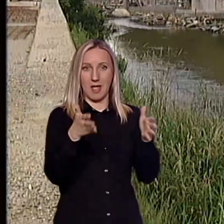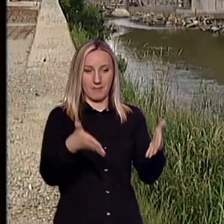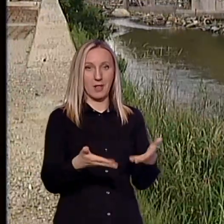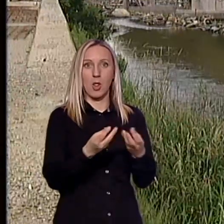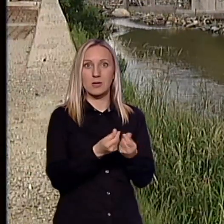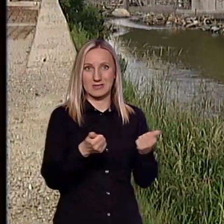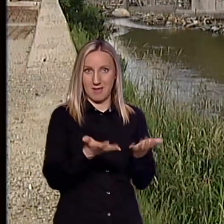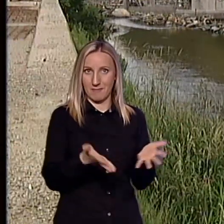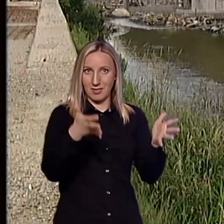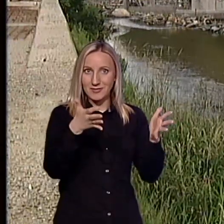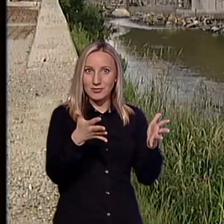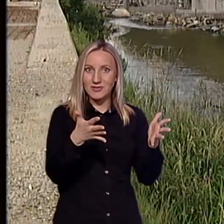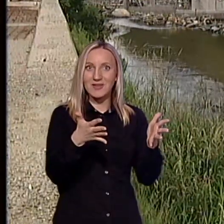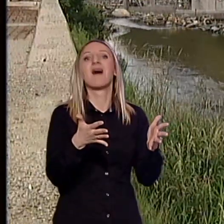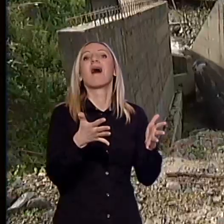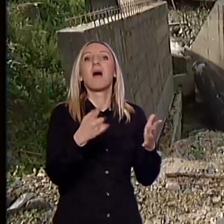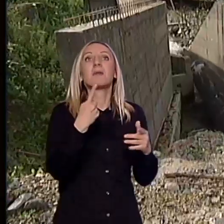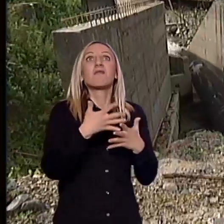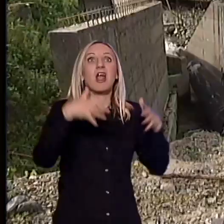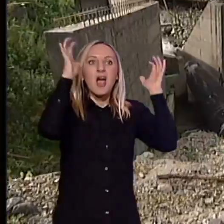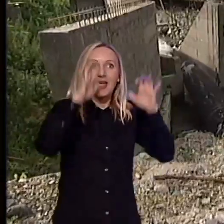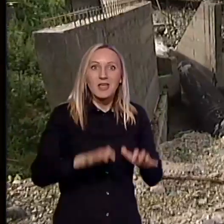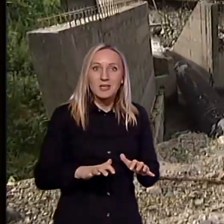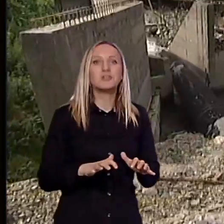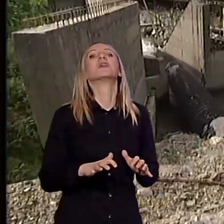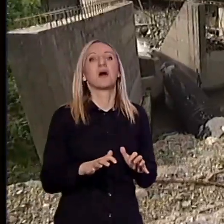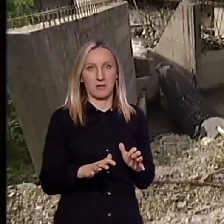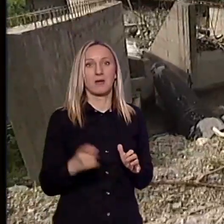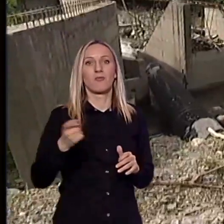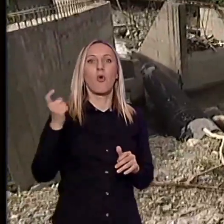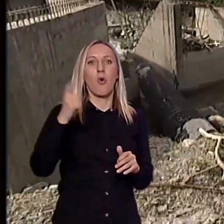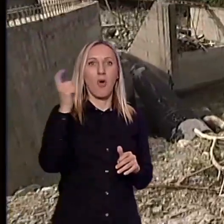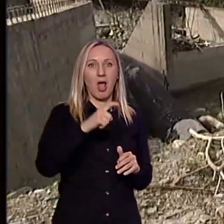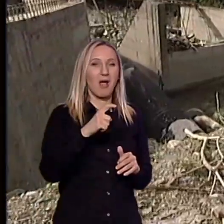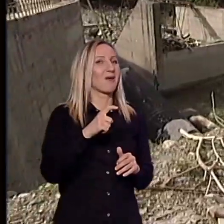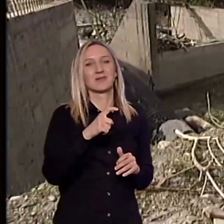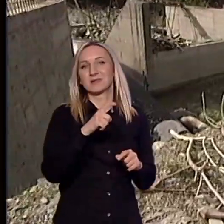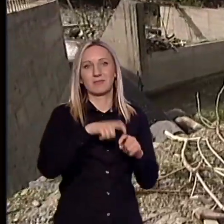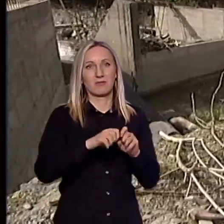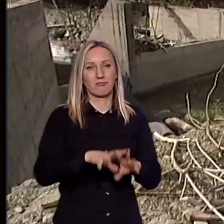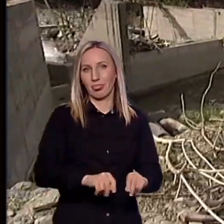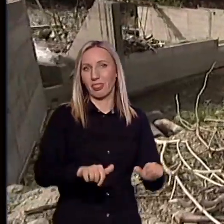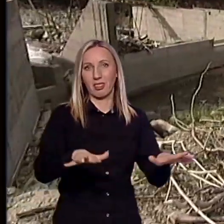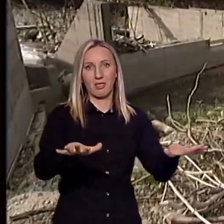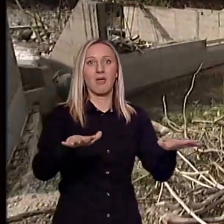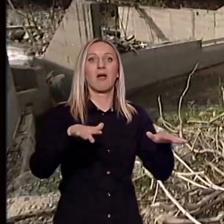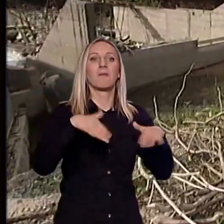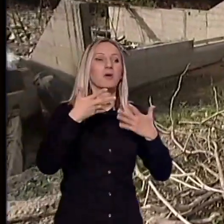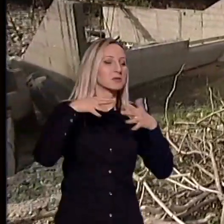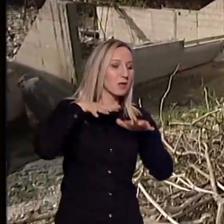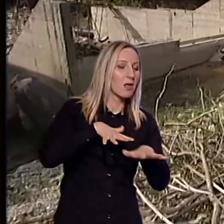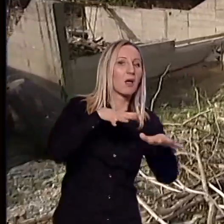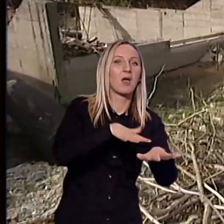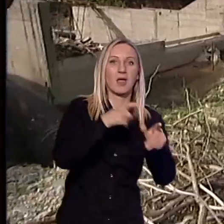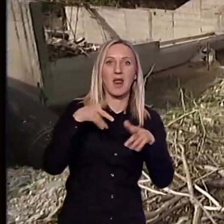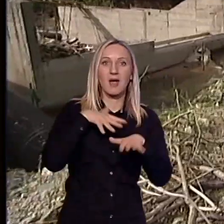zemljišta i nakon prvih velike kiša dolazi do pojave odnošenja tog materijala koji se posle taloži negde nizvodno,